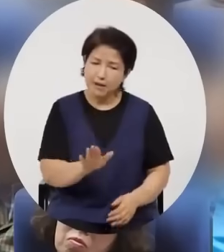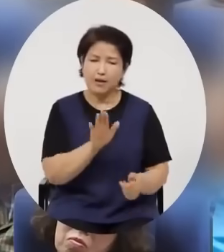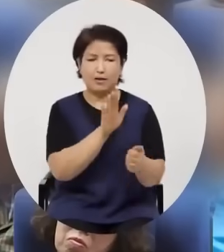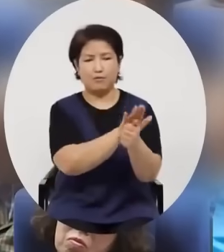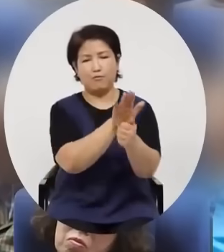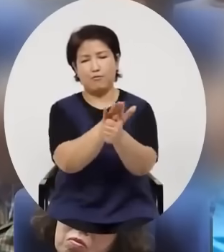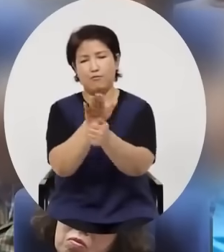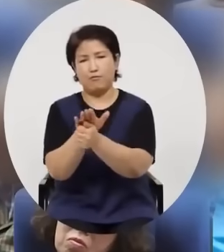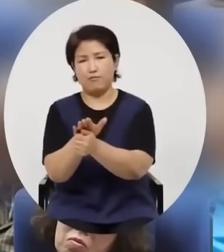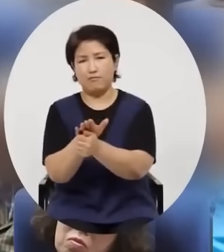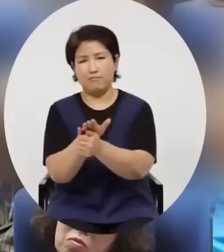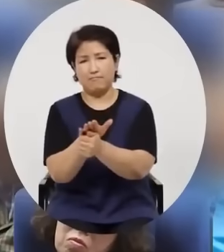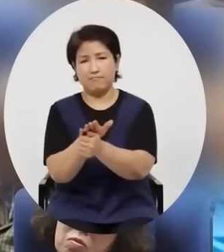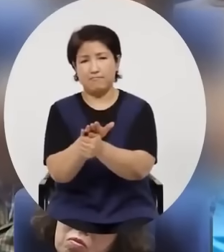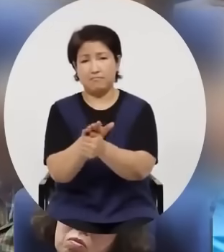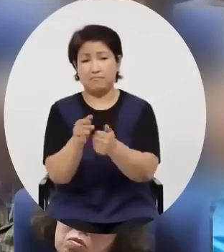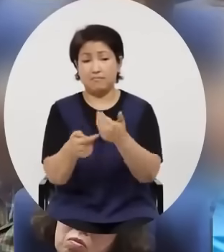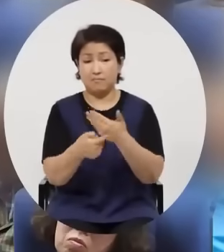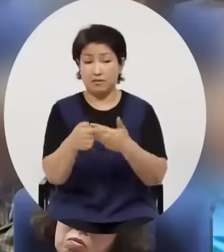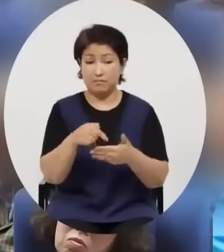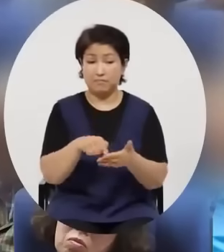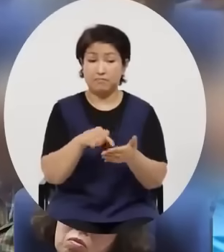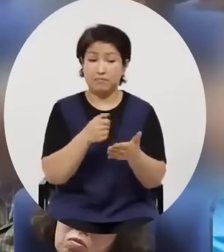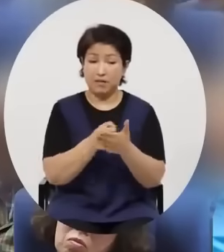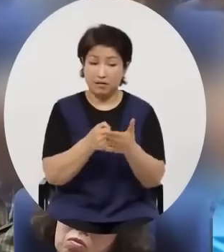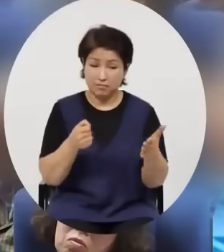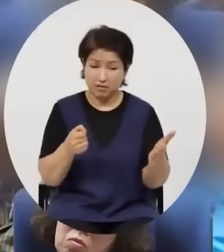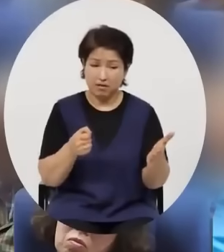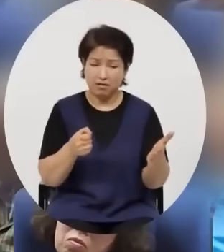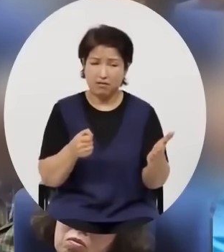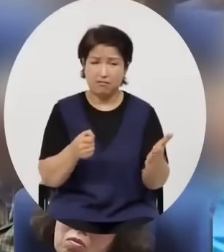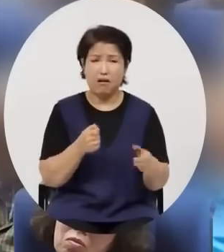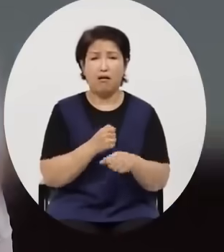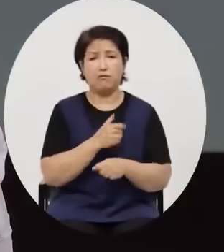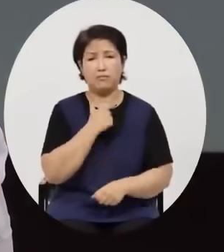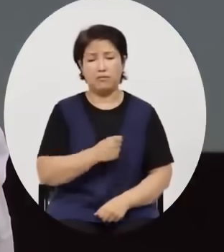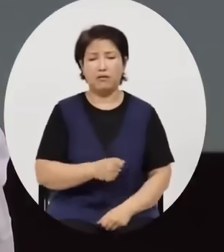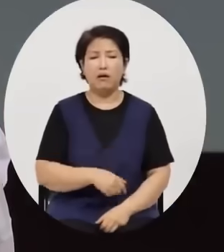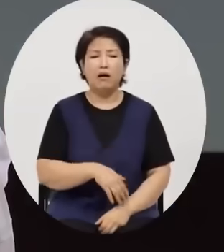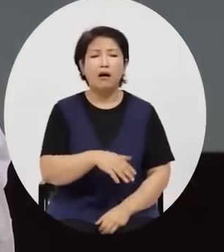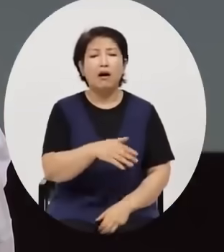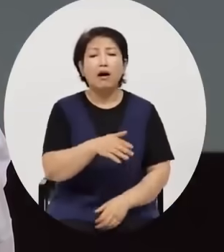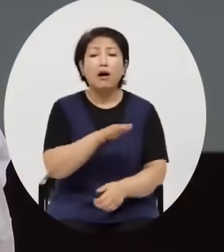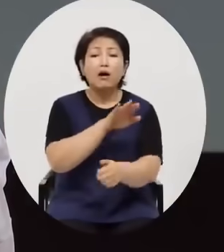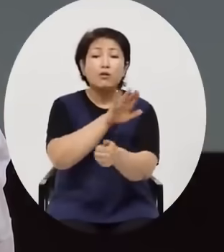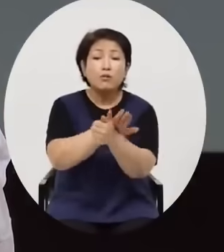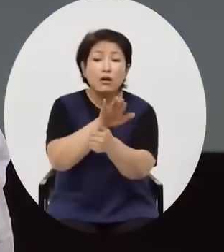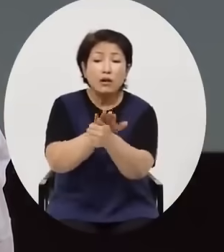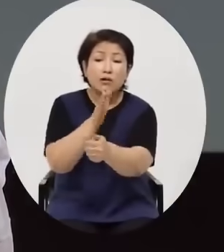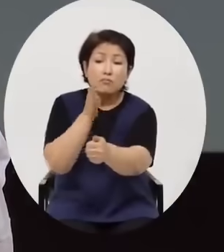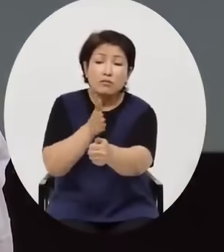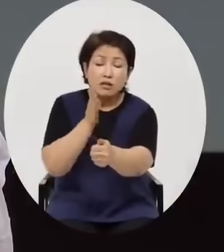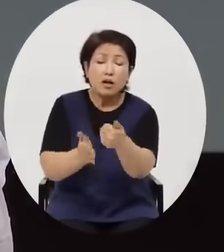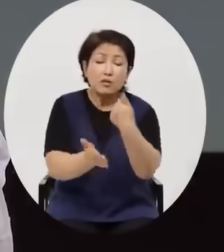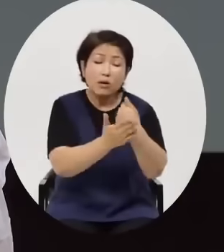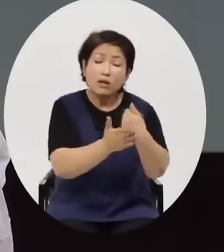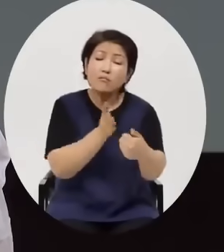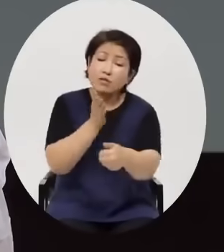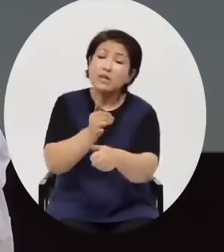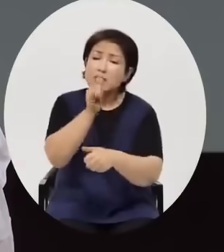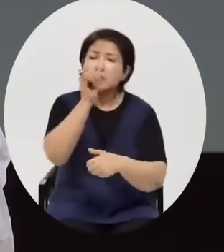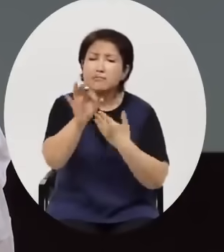그런 것에 도움을 주고 싶은 마음에 블로그를 하나 하려고 합니다. 도와달라고 하는 사람한테 도와줘.